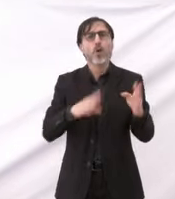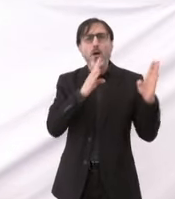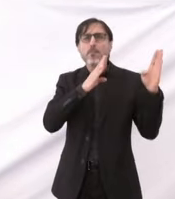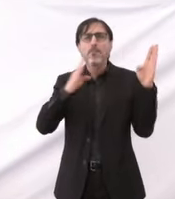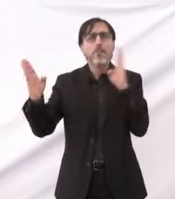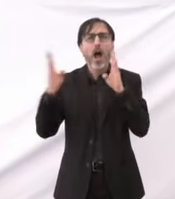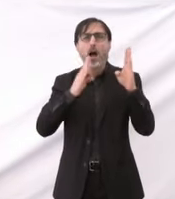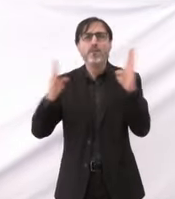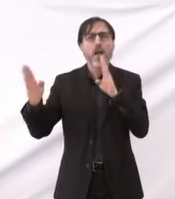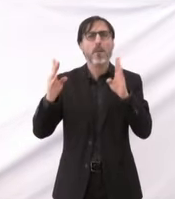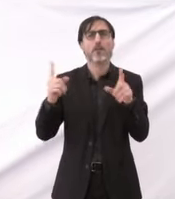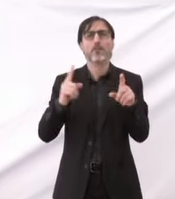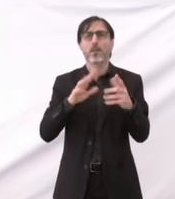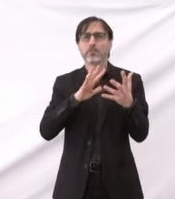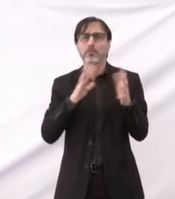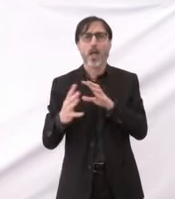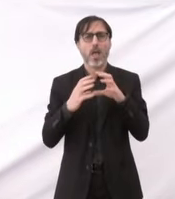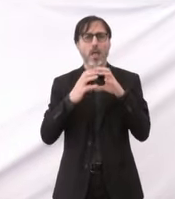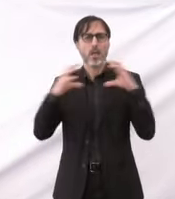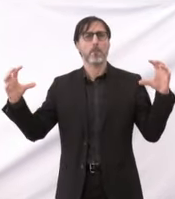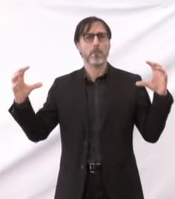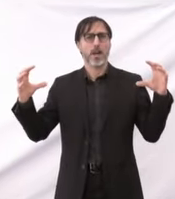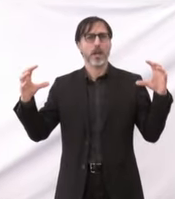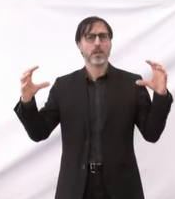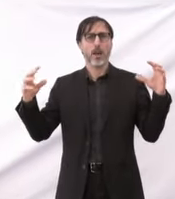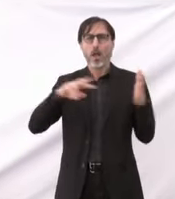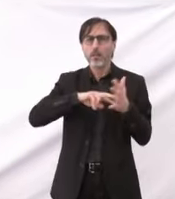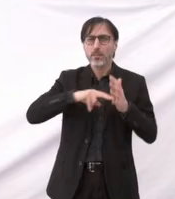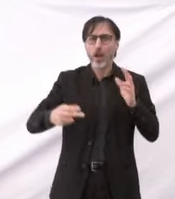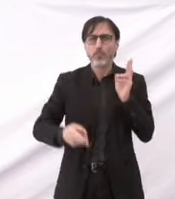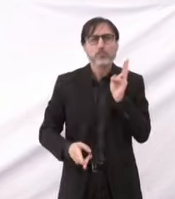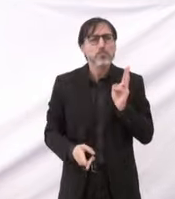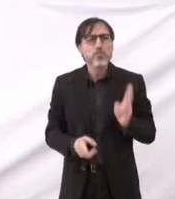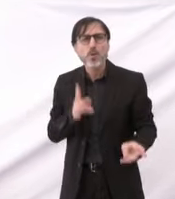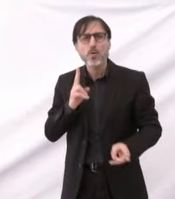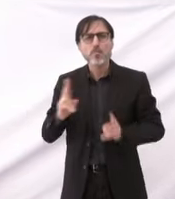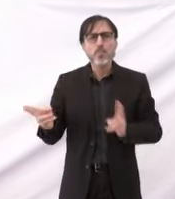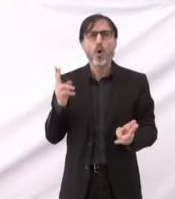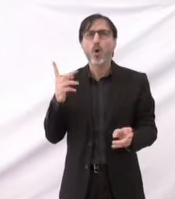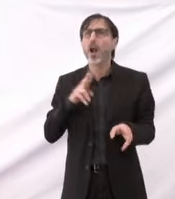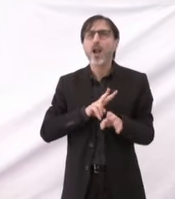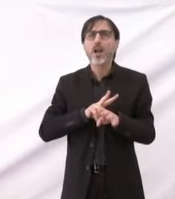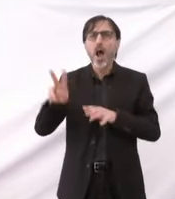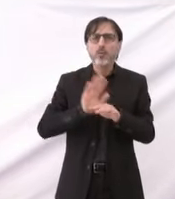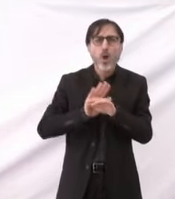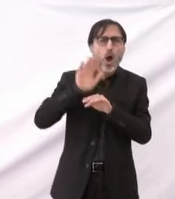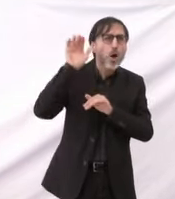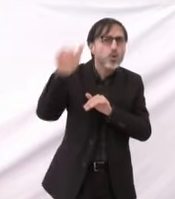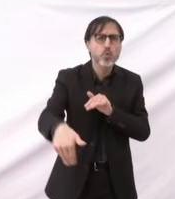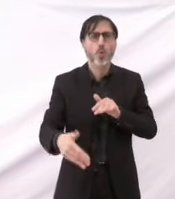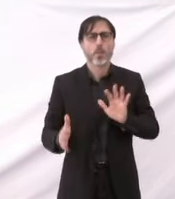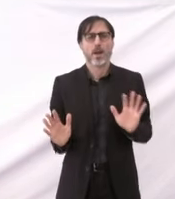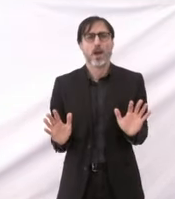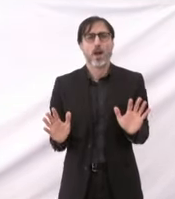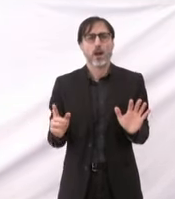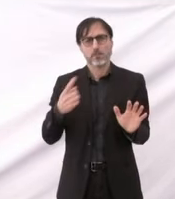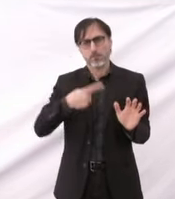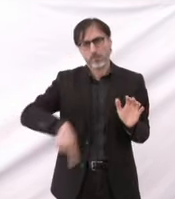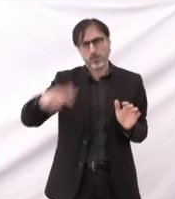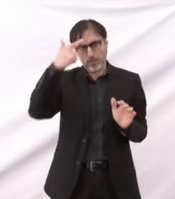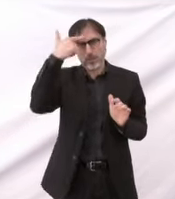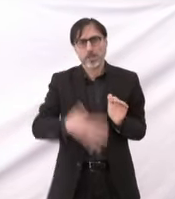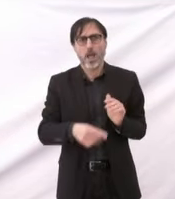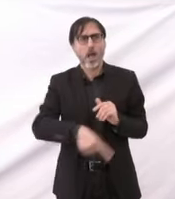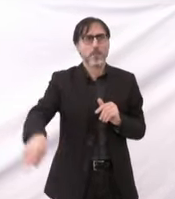mafie sempre più imprenditoriali, tecnologiche, transnazionali, e voi ne sapete